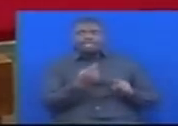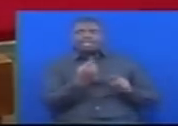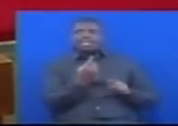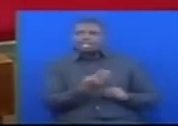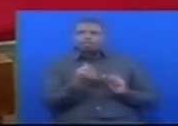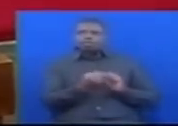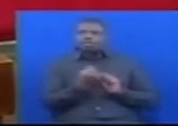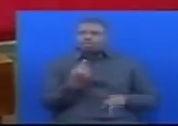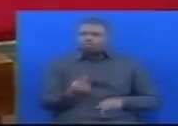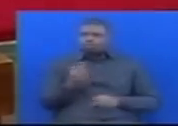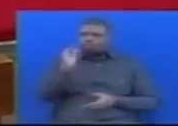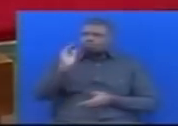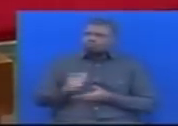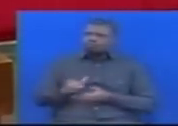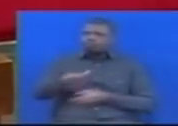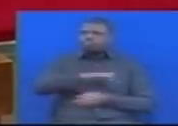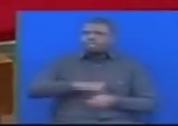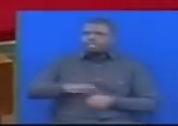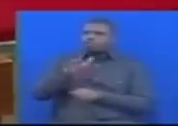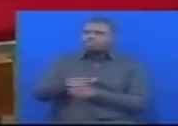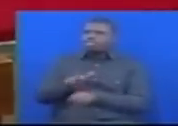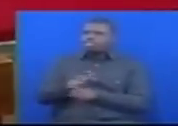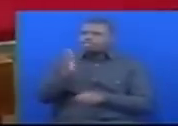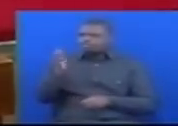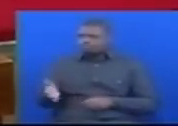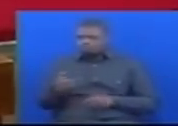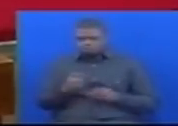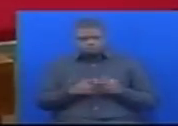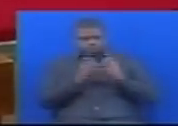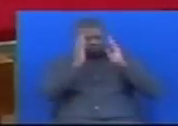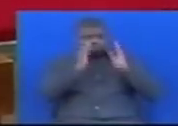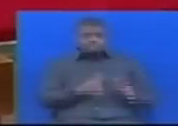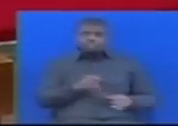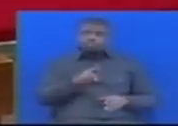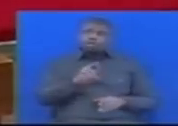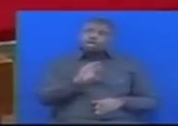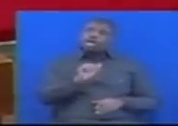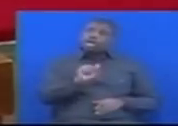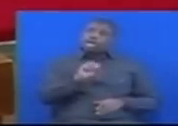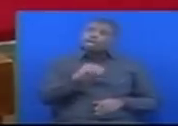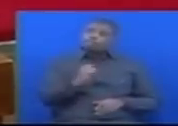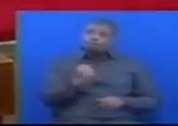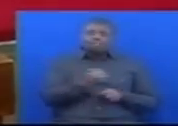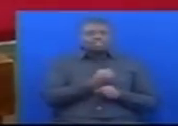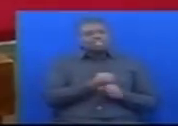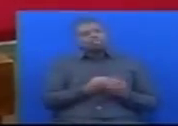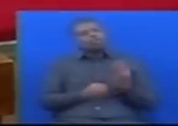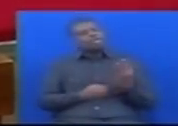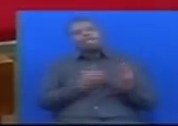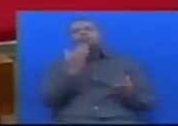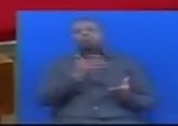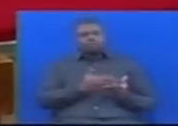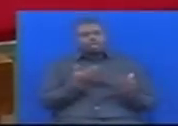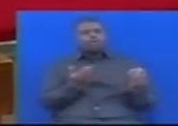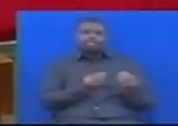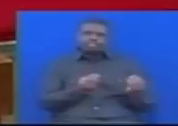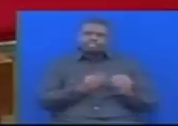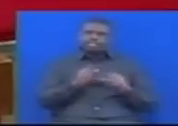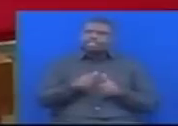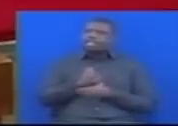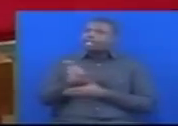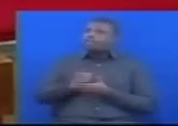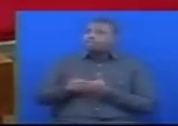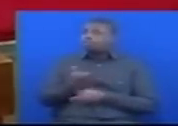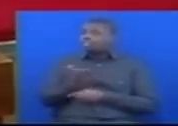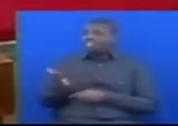Kwa hali hiyo upungufu huko maeneo mengi. Na kwa Mheshimiwa Ramo anao watumishi wa 4, ni kweli ni wachache, lakini kuna halmashauri